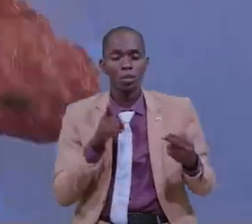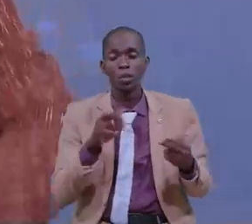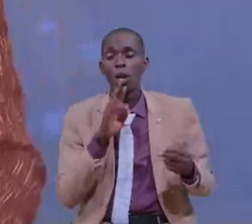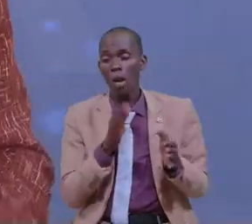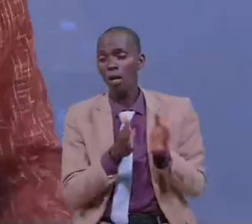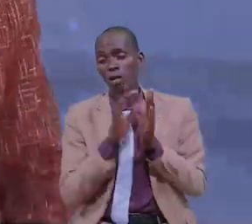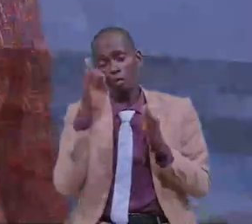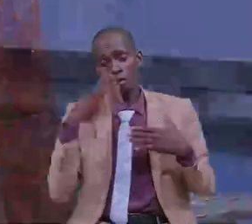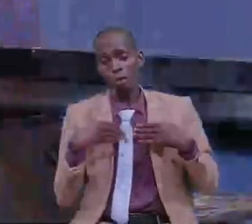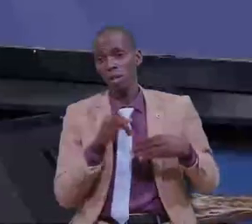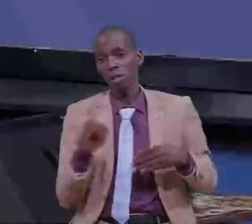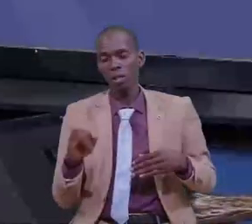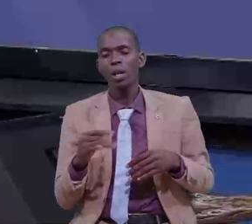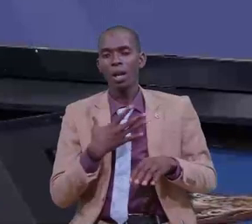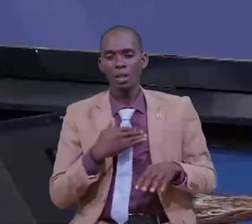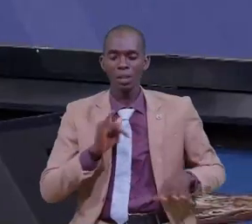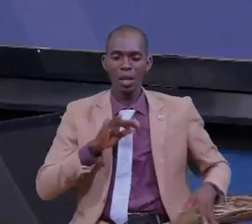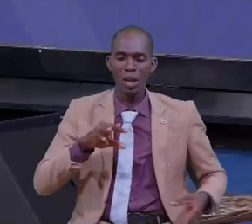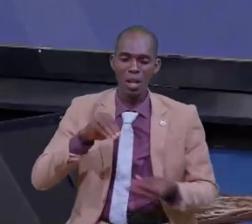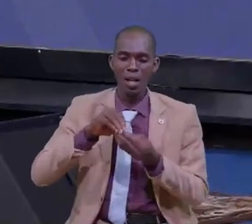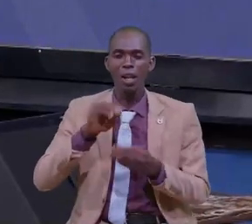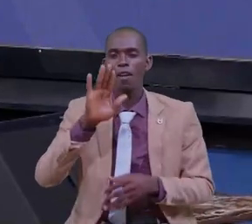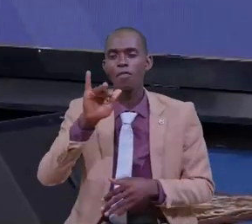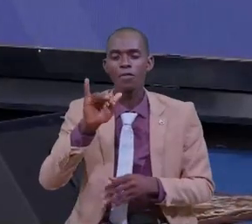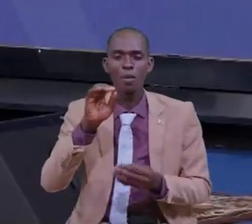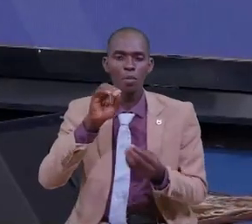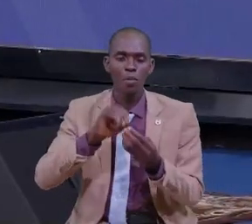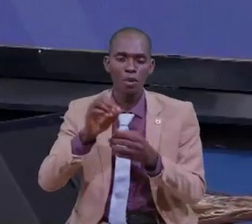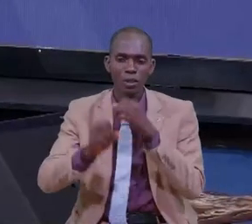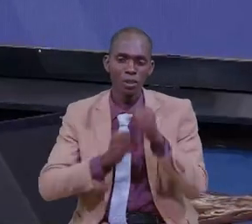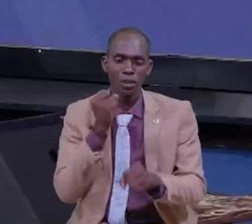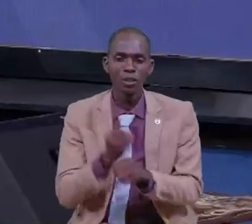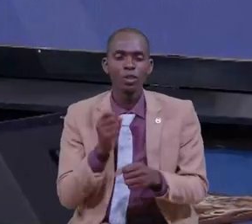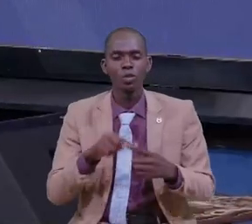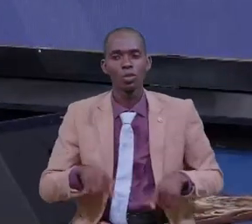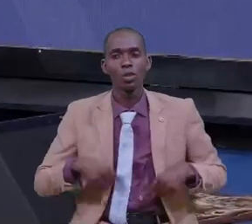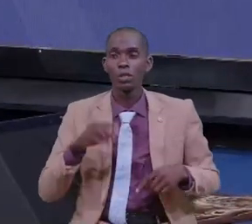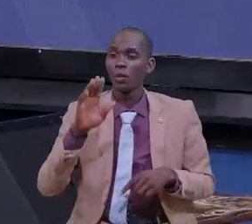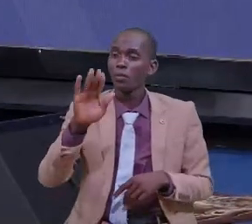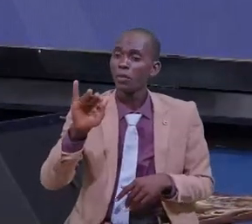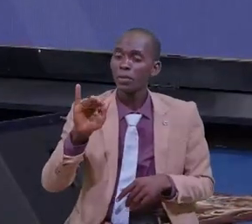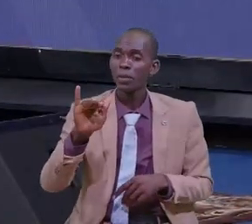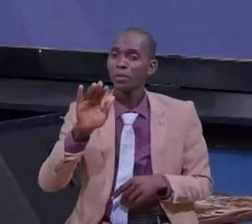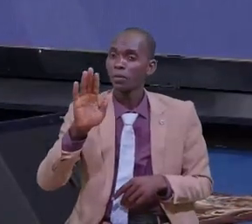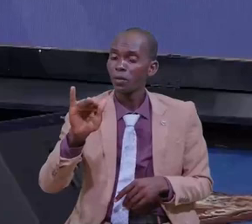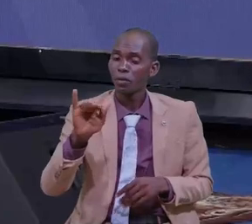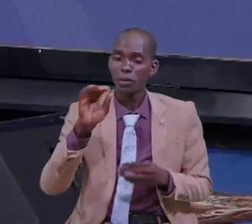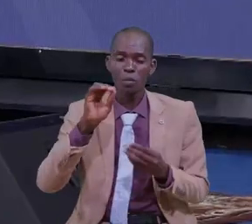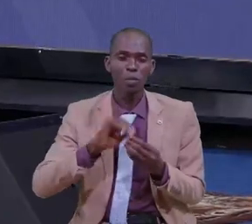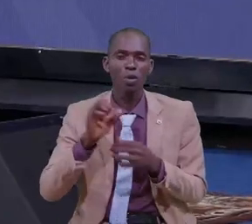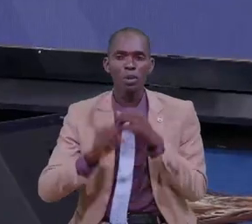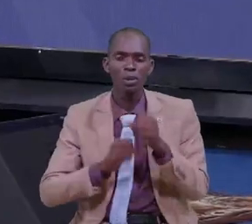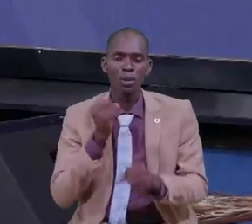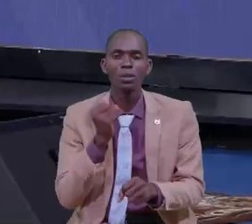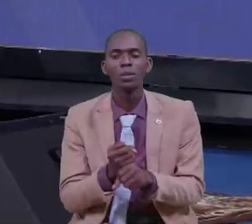guérison. Je donne la guérison, mais je donne 15 années complémentaires. 15 ans, 15 ans.